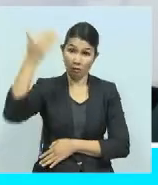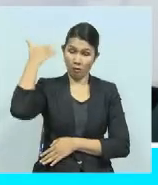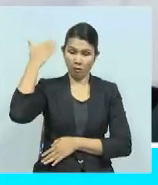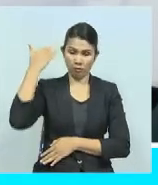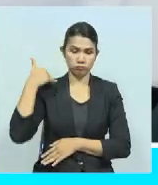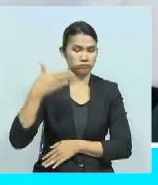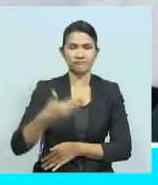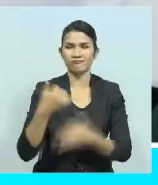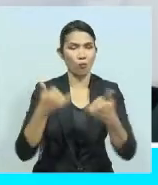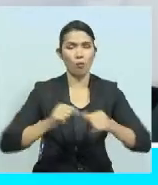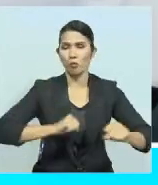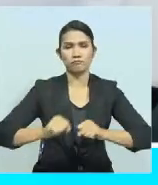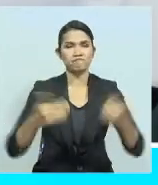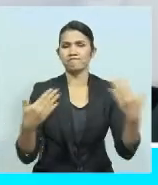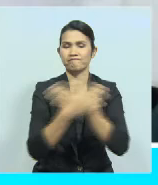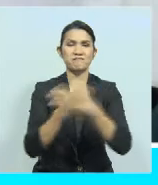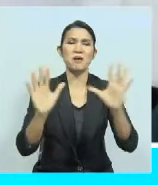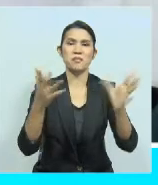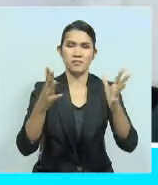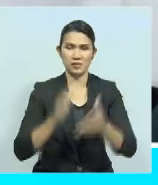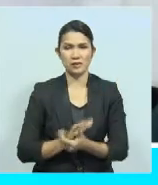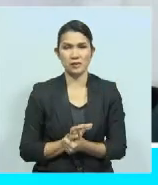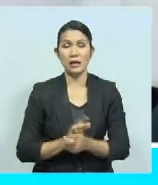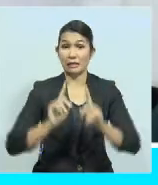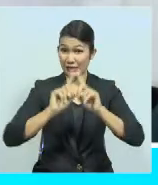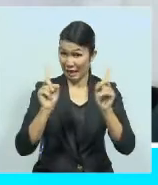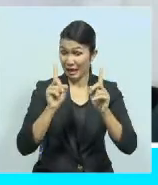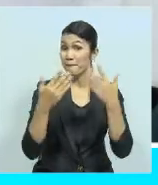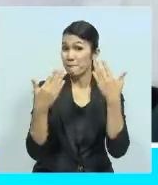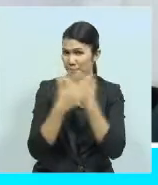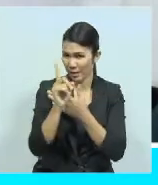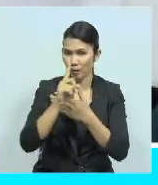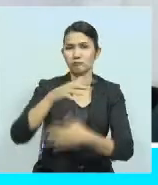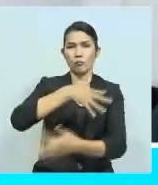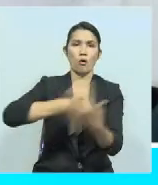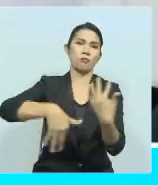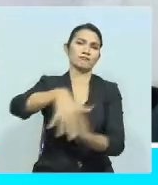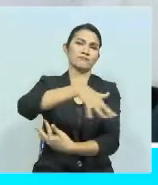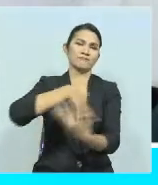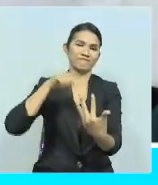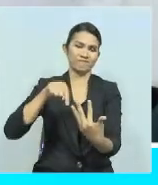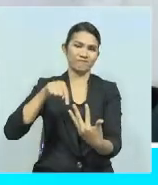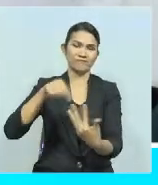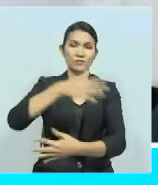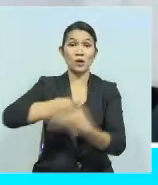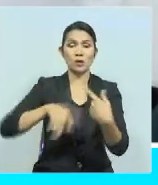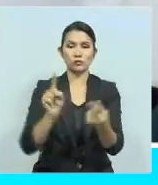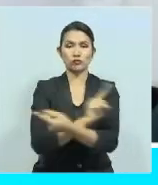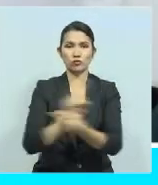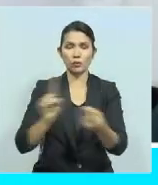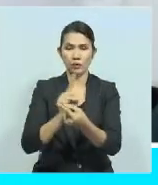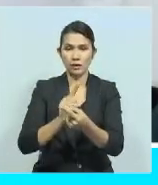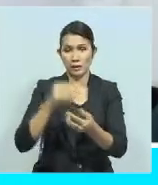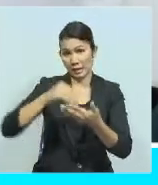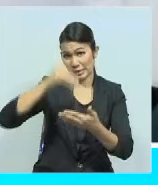ไม่ได้เปลี่ยนไปเลยนะคะ ค่ะ แต่คุณพ่อคุณแม่ไปเนี่ยคือสภาพสังคมนะคะที่ทำให้การศึกษามัน